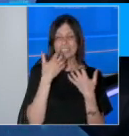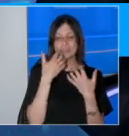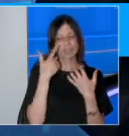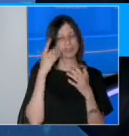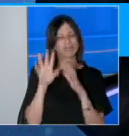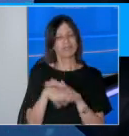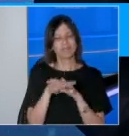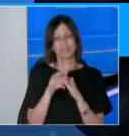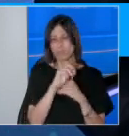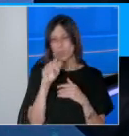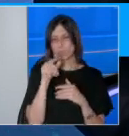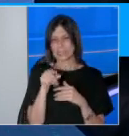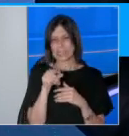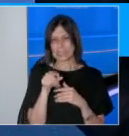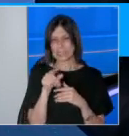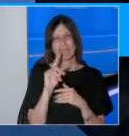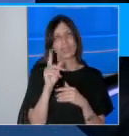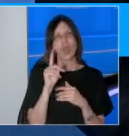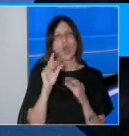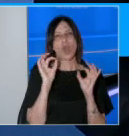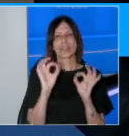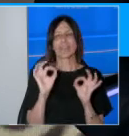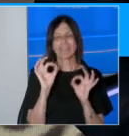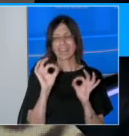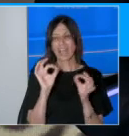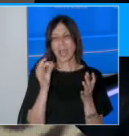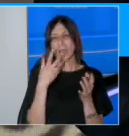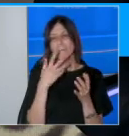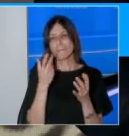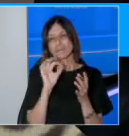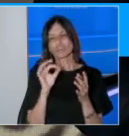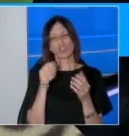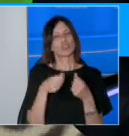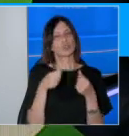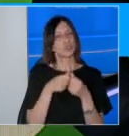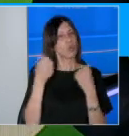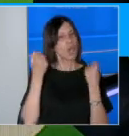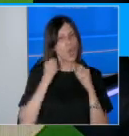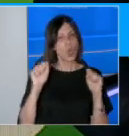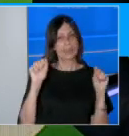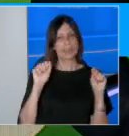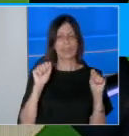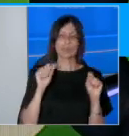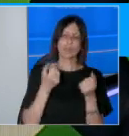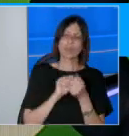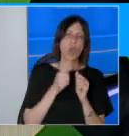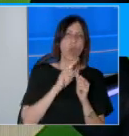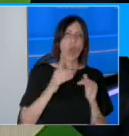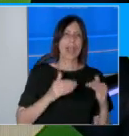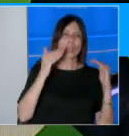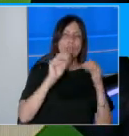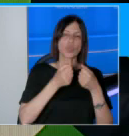הזה. ולא בורות שדווקא בשדות חילוניים, או דווקא שלא גדלו על תורת ישראל, אלא